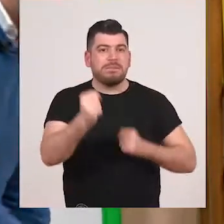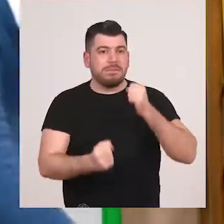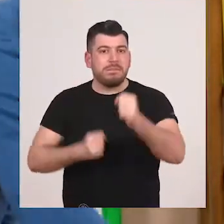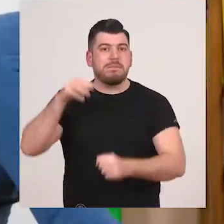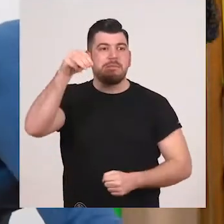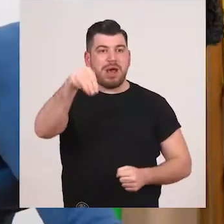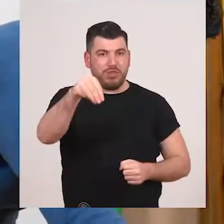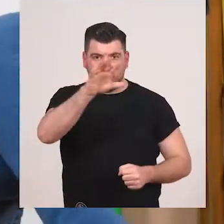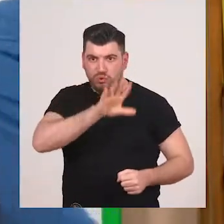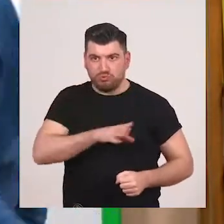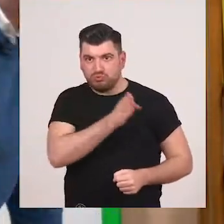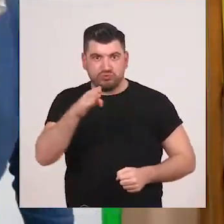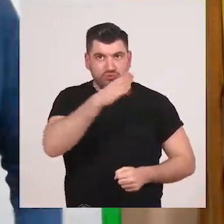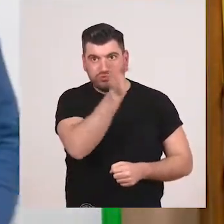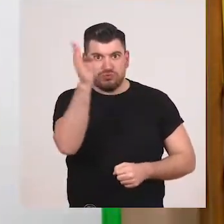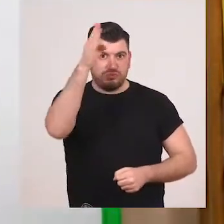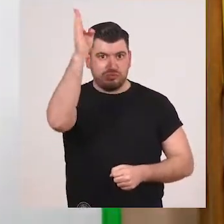το οποίο